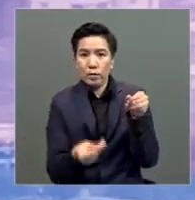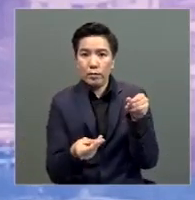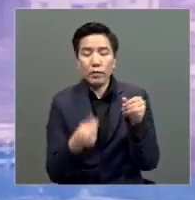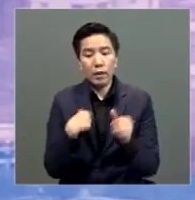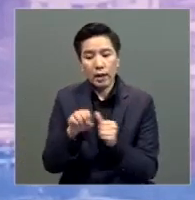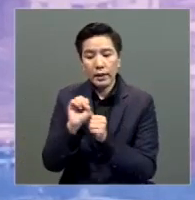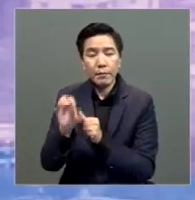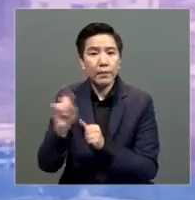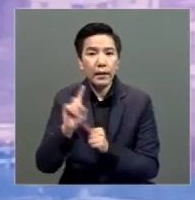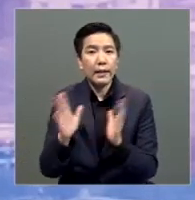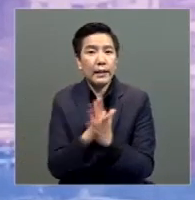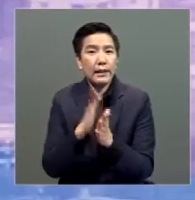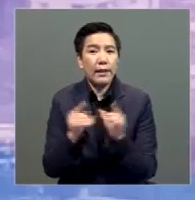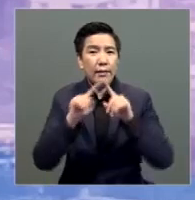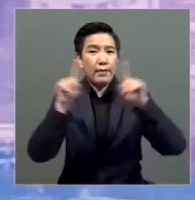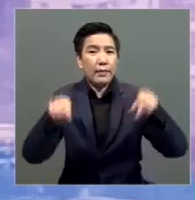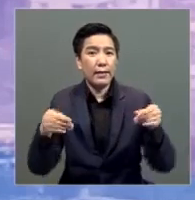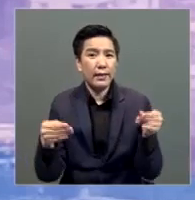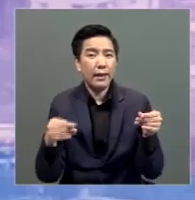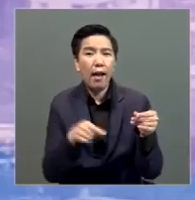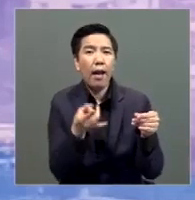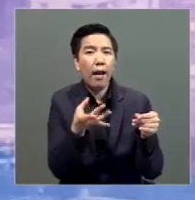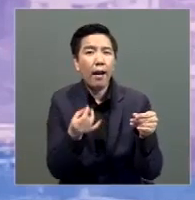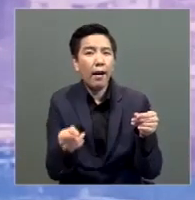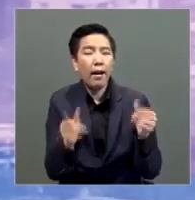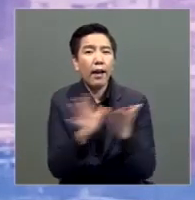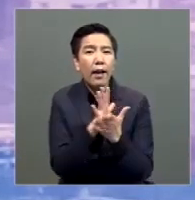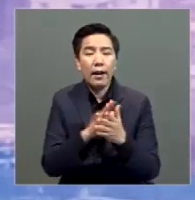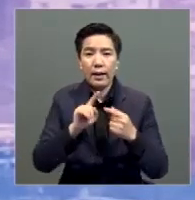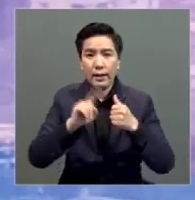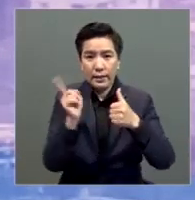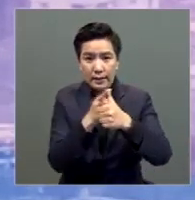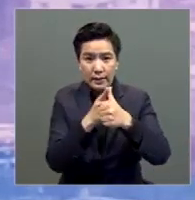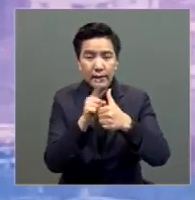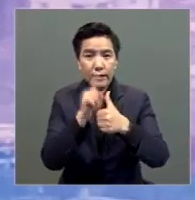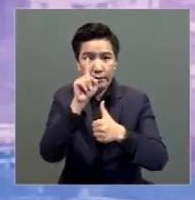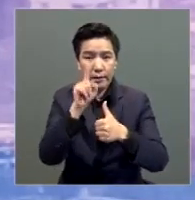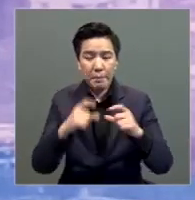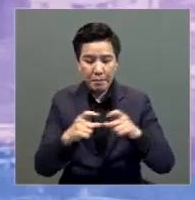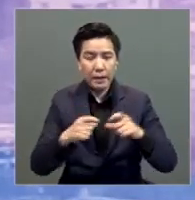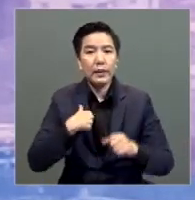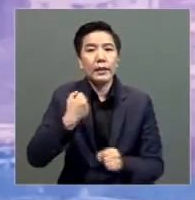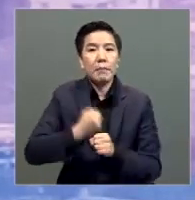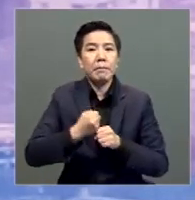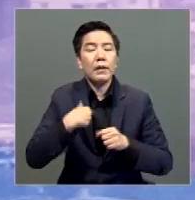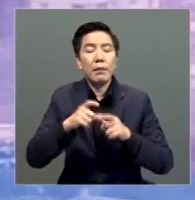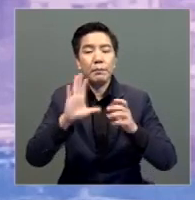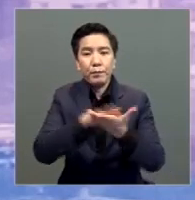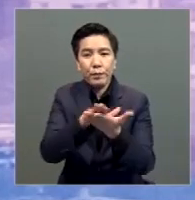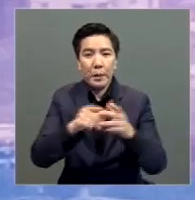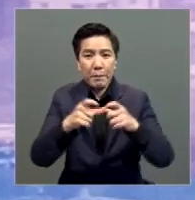ำแนะนำก็คือเอกสารที่ว่านั้นได้แก่บัตรประจำตัวประชาชน